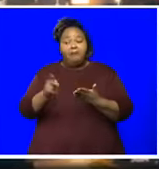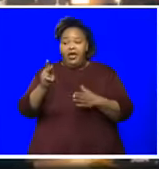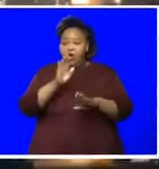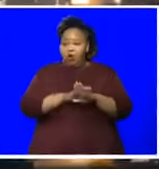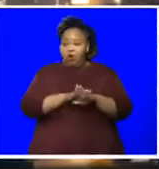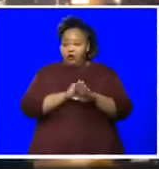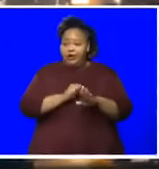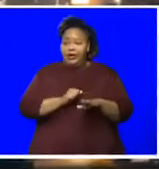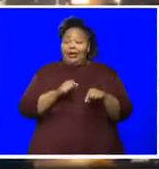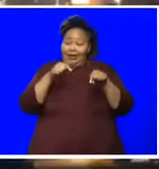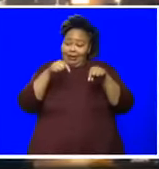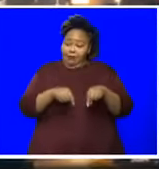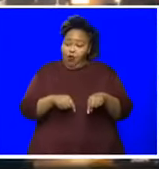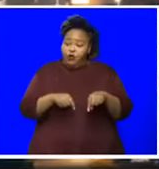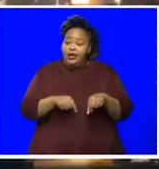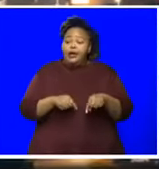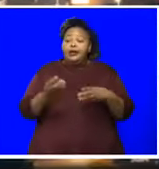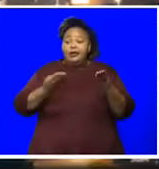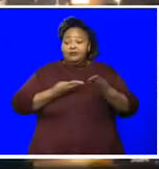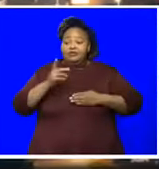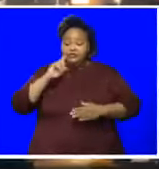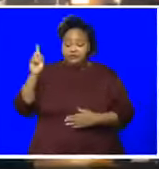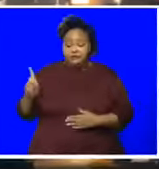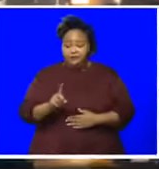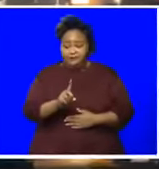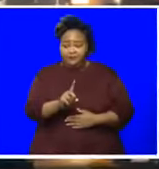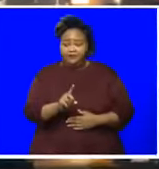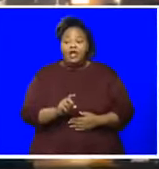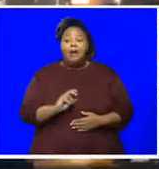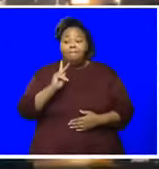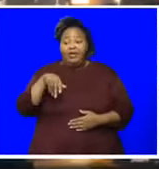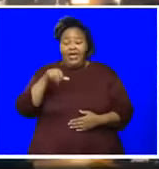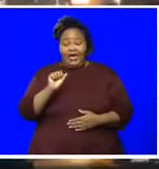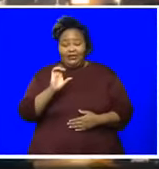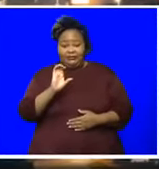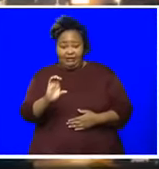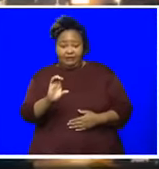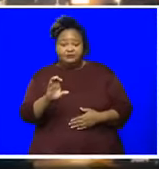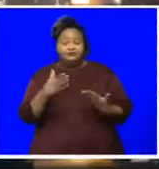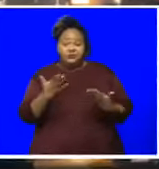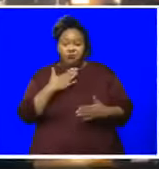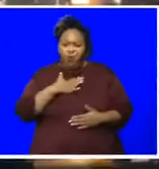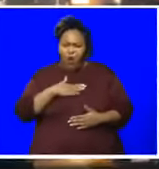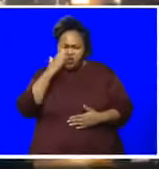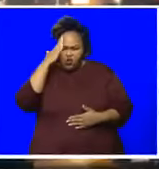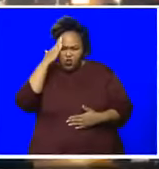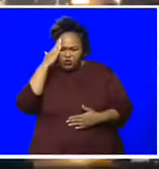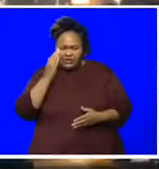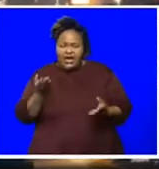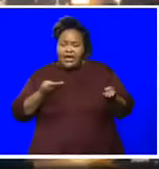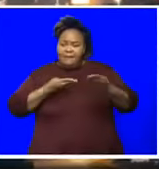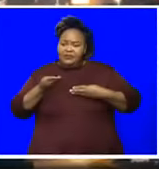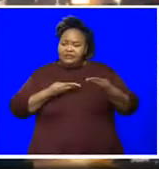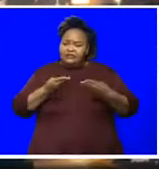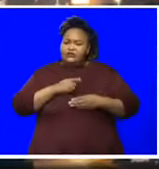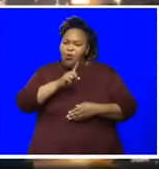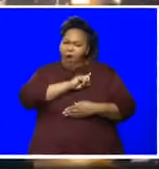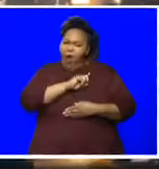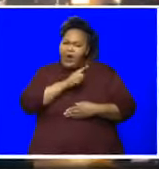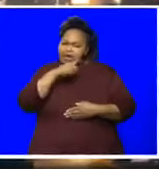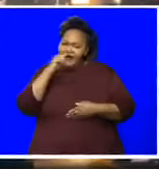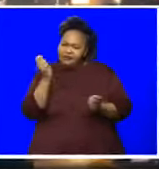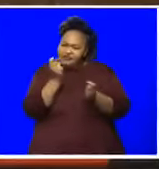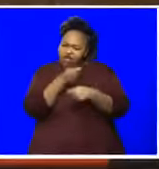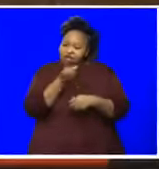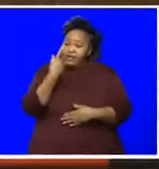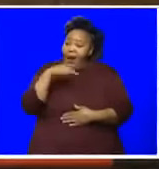iPAC ngalesihlanu. Lamalunga-ke bekafuna kwati ukuthi le nkampani yavunyelwa njani ukuthi ishintshe ligama ingakabhadali eMaswati timali